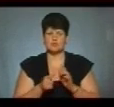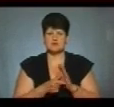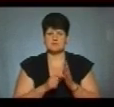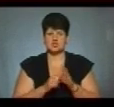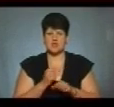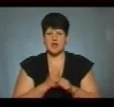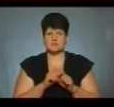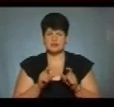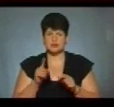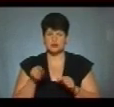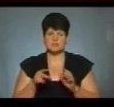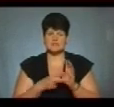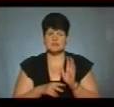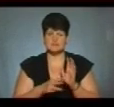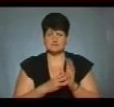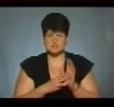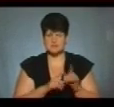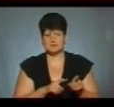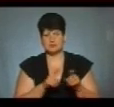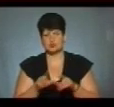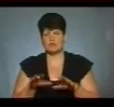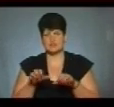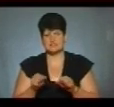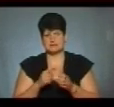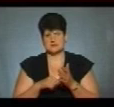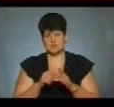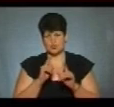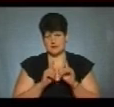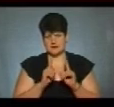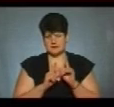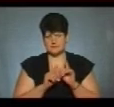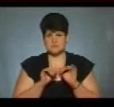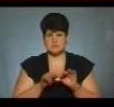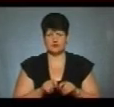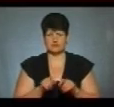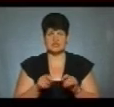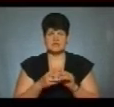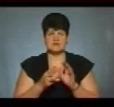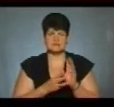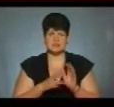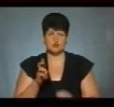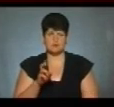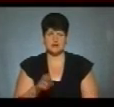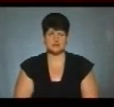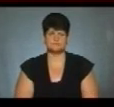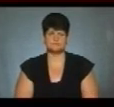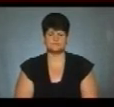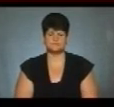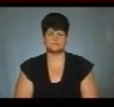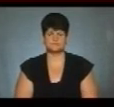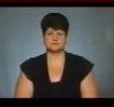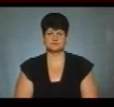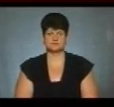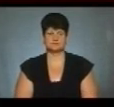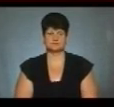аптеки номер 78 перейшло до власності міськради. Провадження відкрили 18 березня.